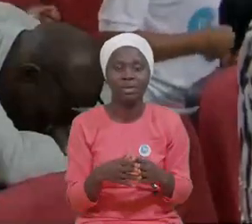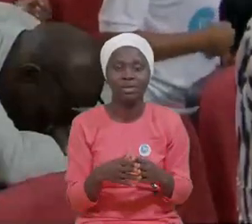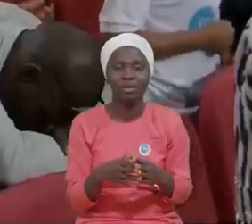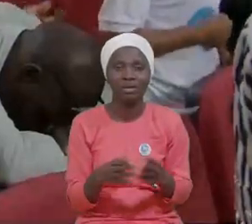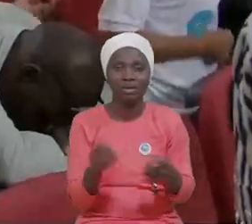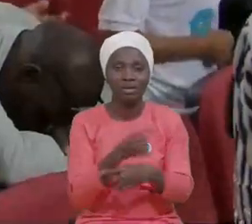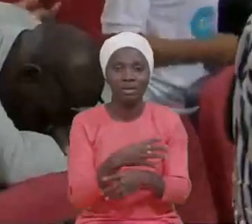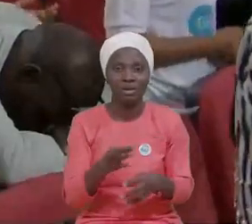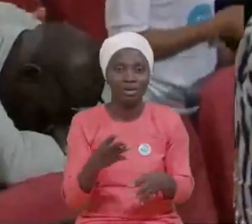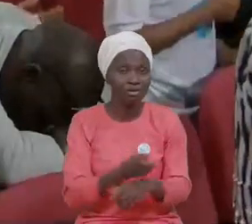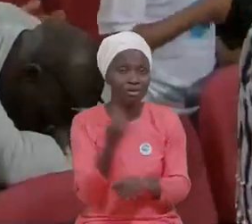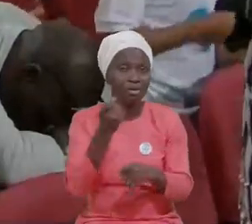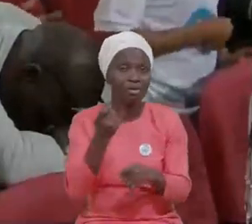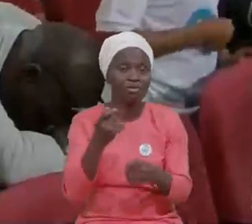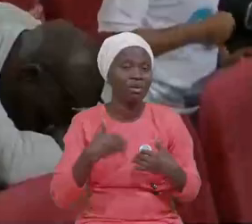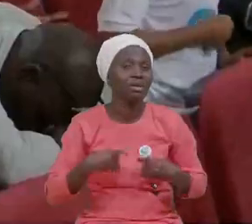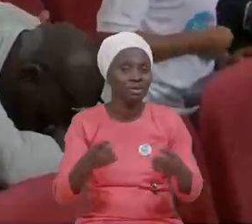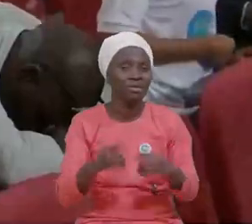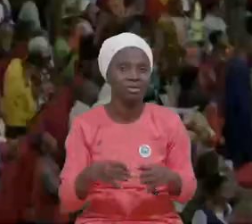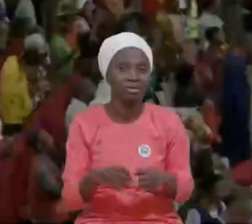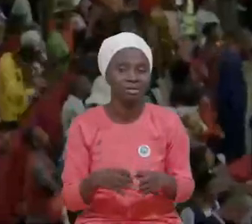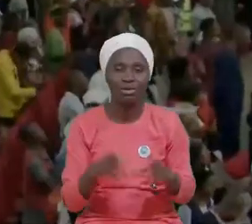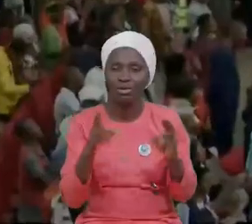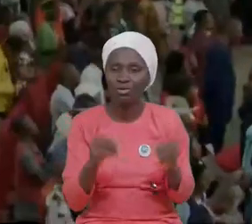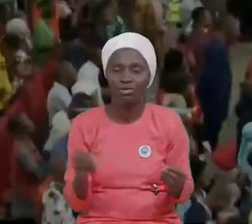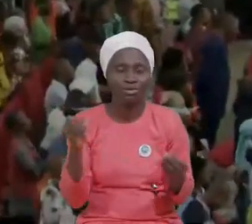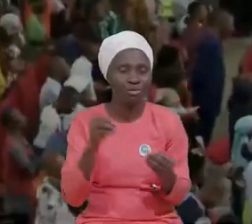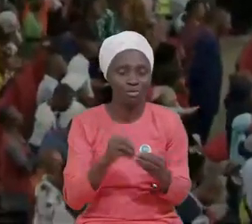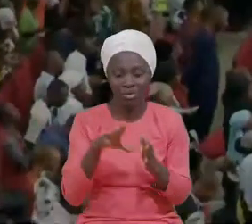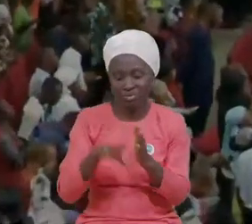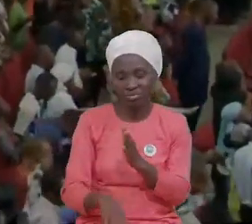Un jour de transformation est venu. Plus de timidité,